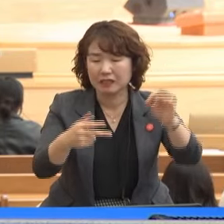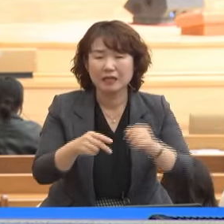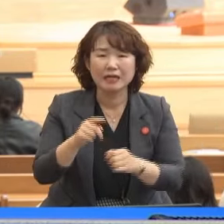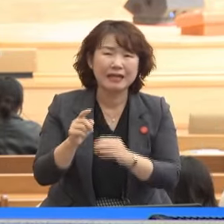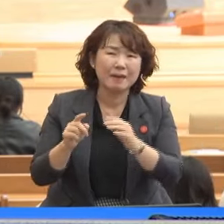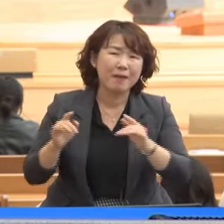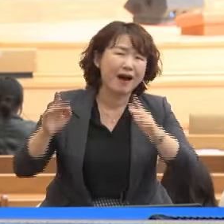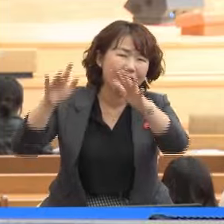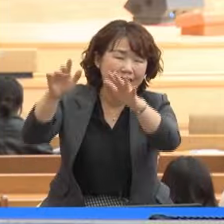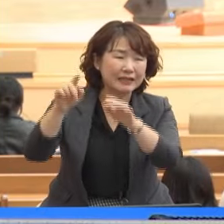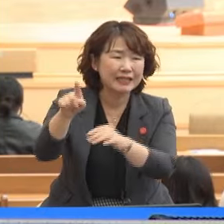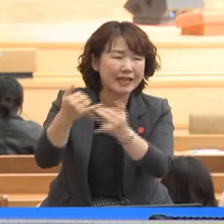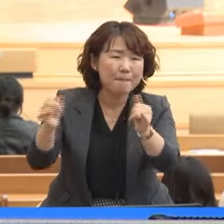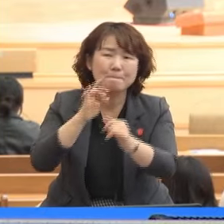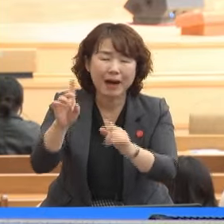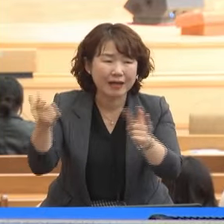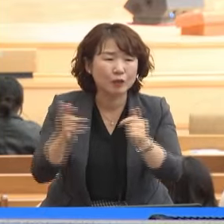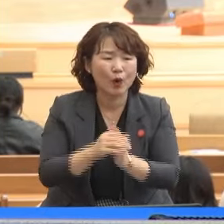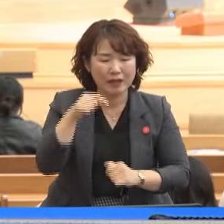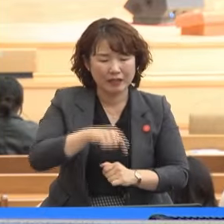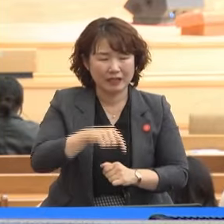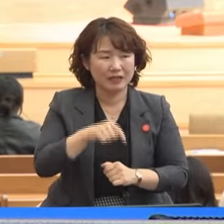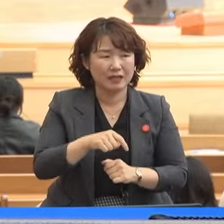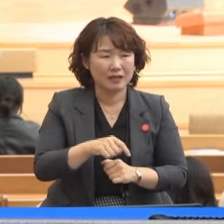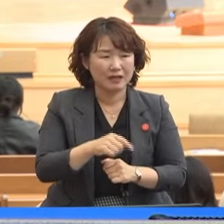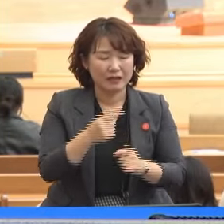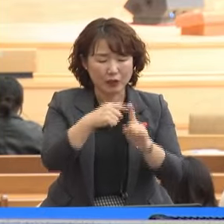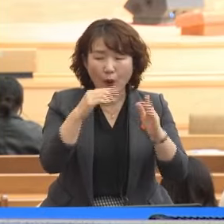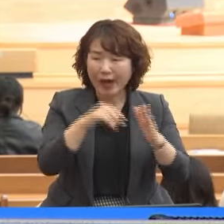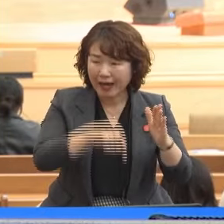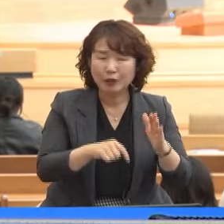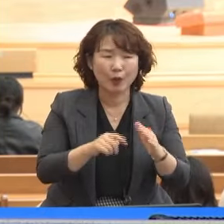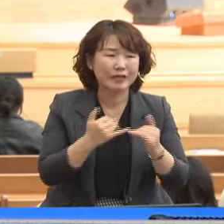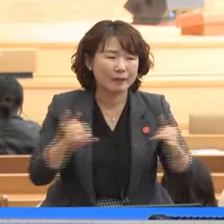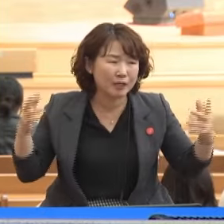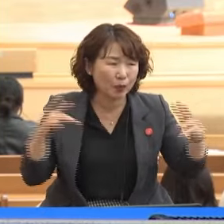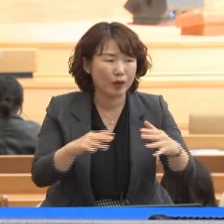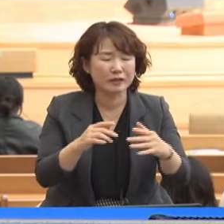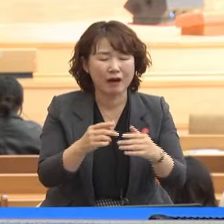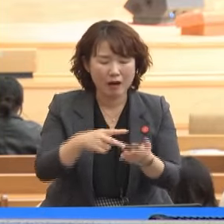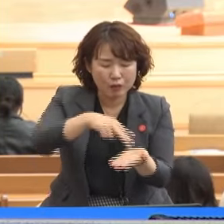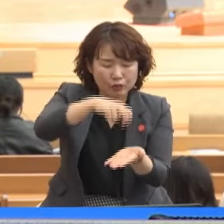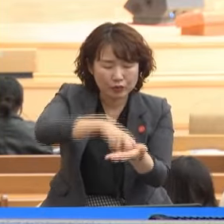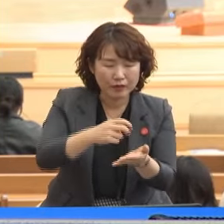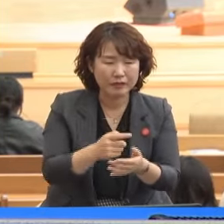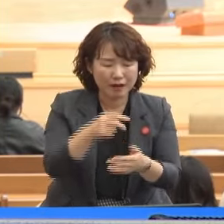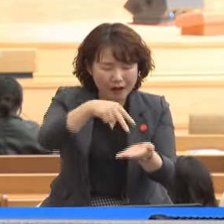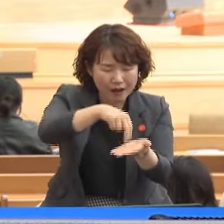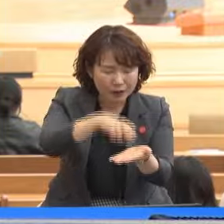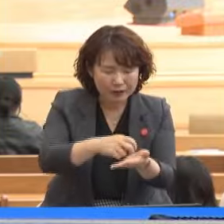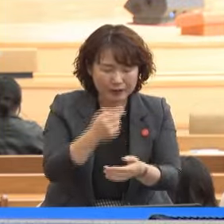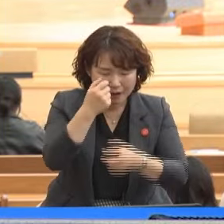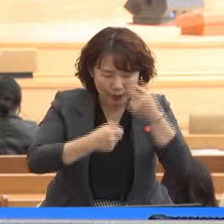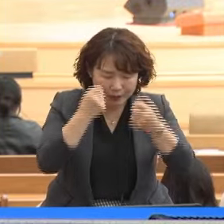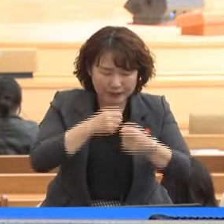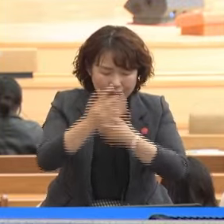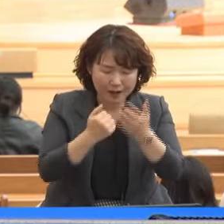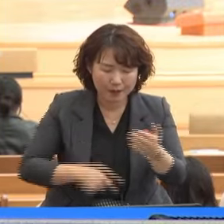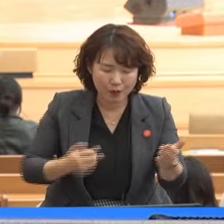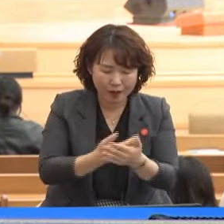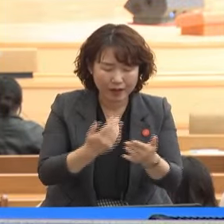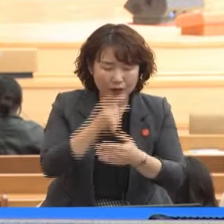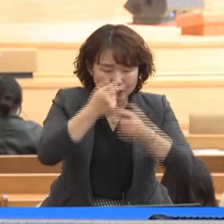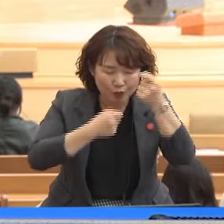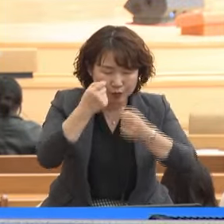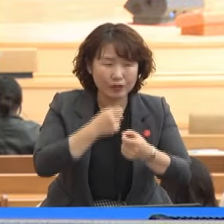경산중앙교회 본당뿐만 아니라 광화문에도 시청에도 서울역에도 무릎 꿇어 하나님 앞에 회개하면 눈물 흘릴 수